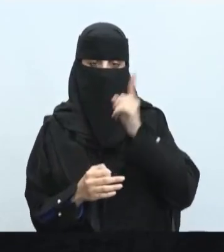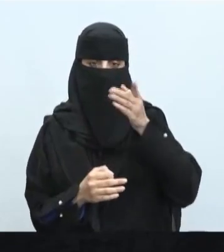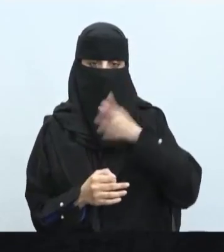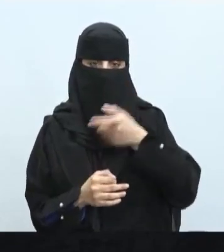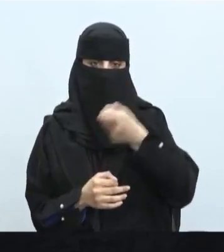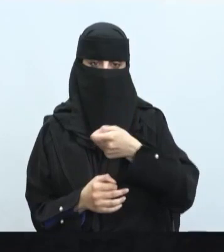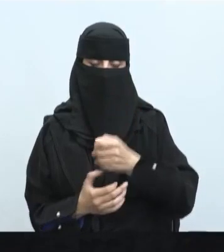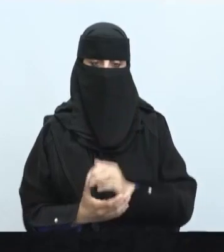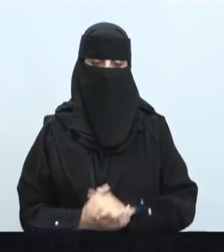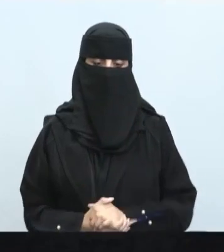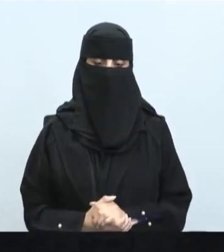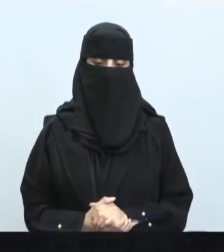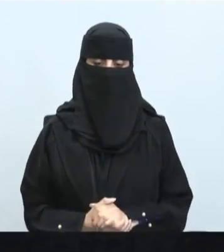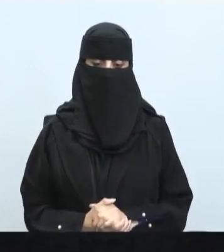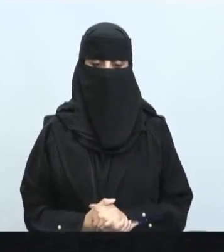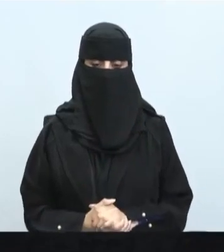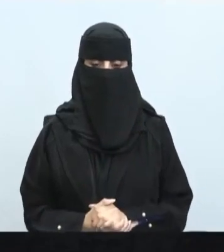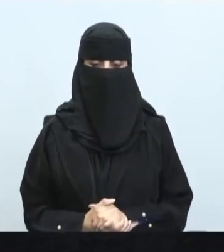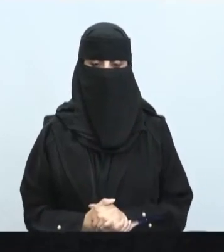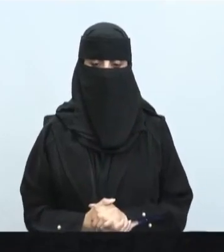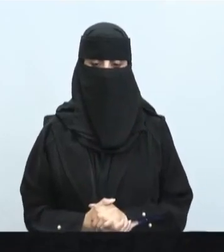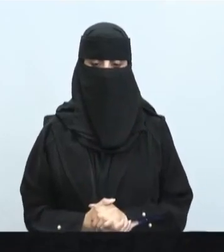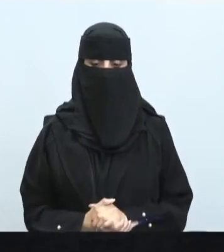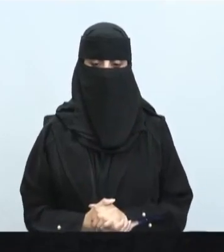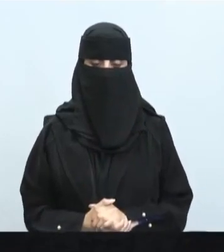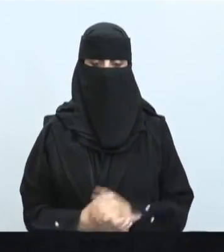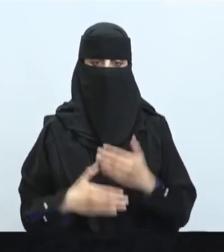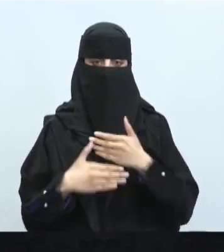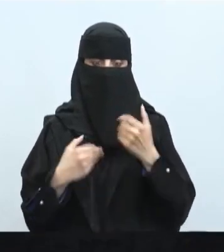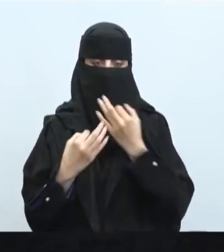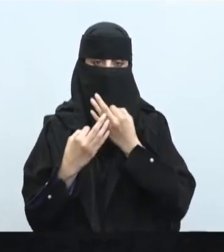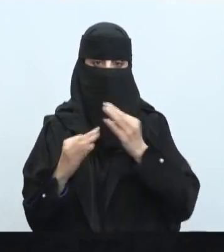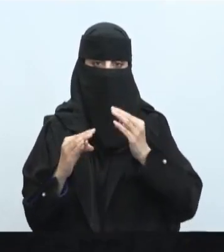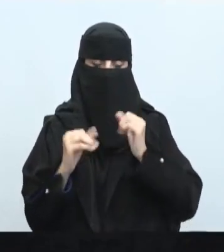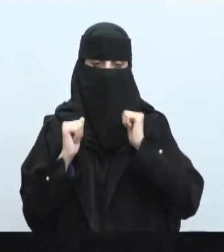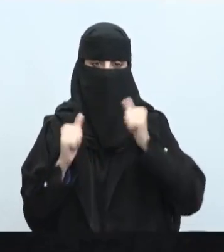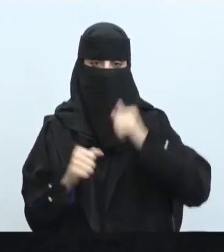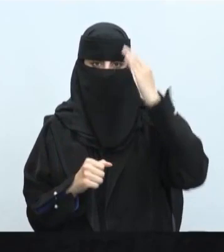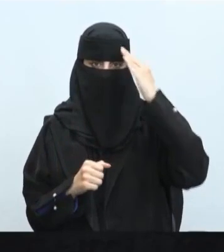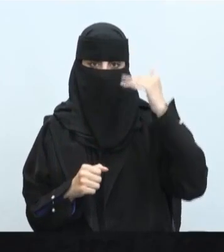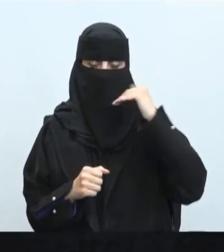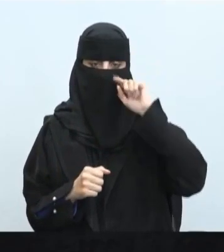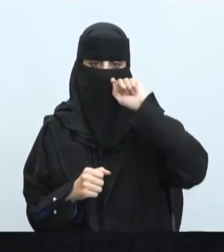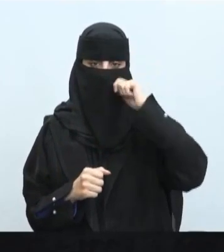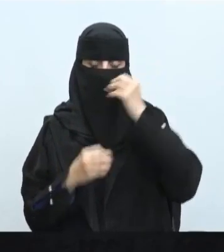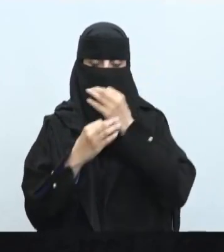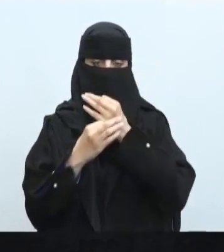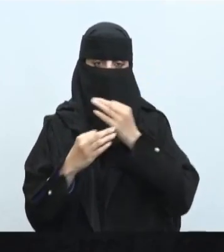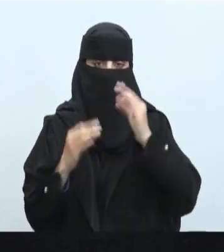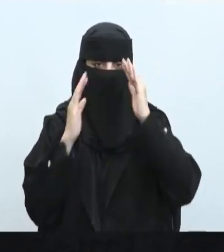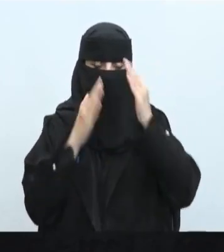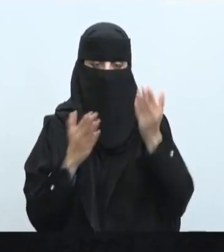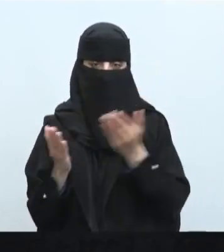ونبينا محمد صلى الله عليه وسلم اعزائي الطلاب والطالبات اهلا وسهلا بكم في